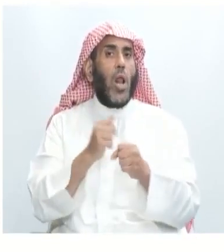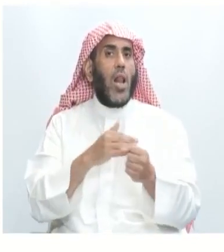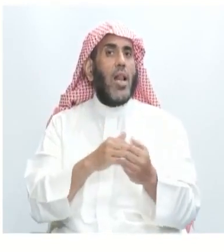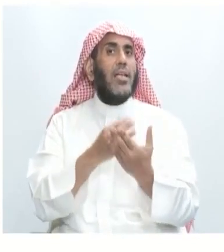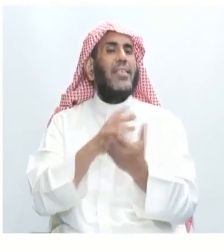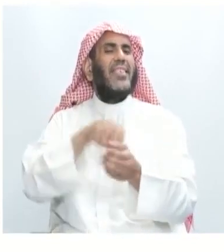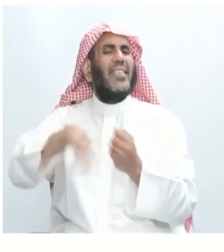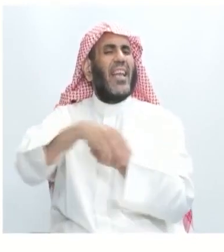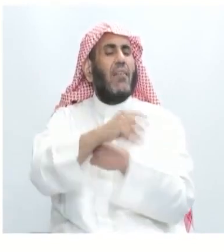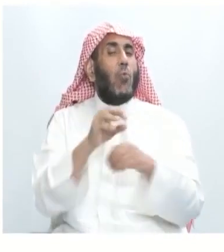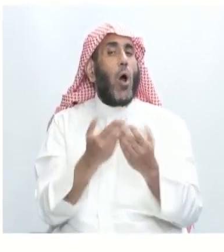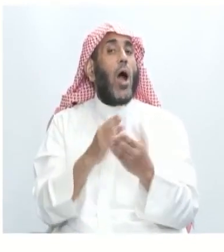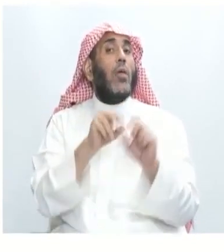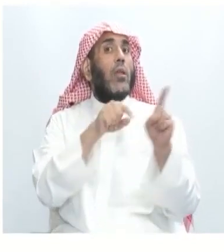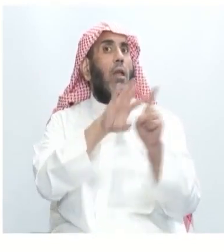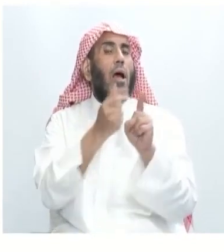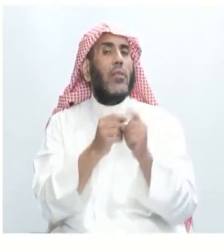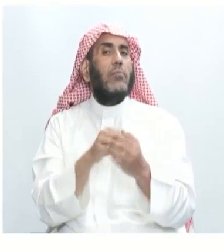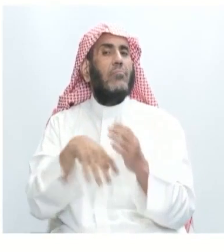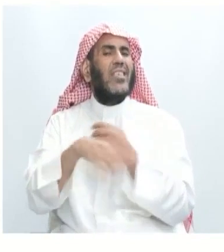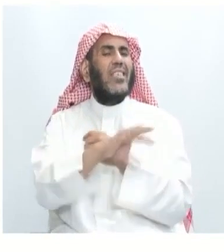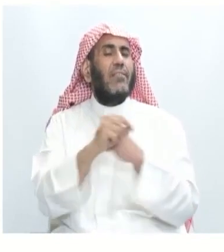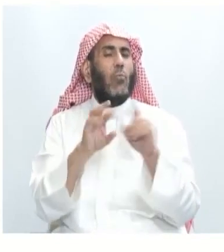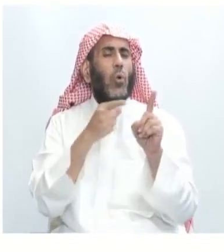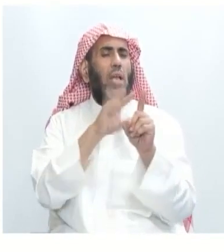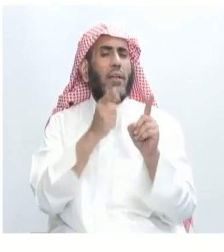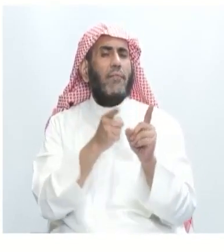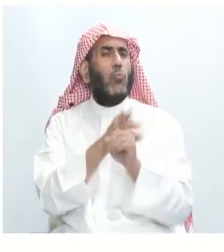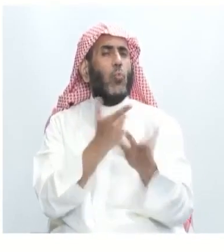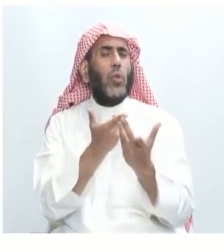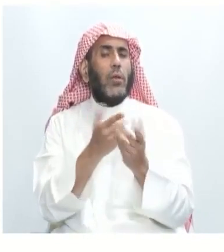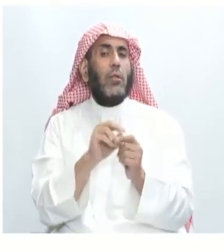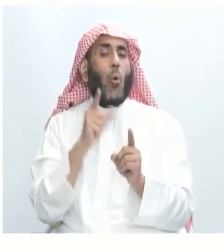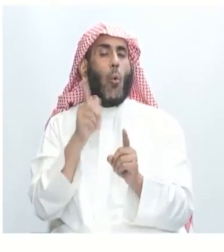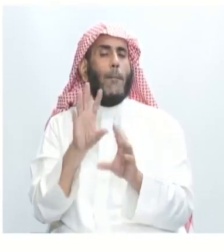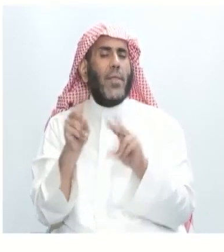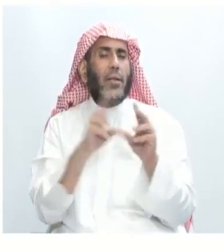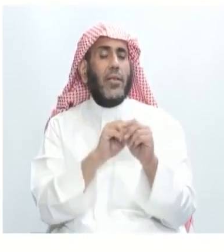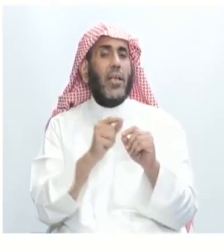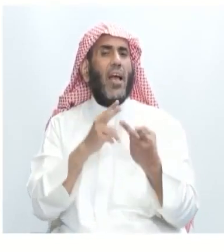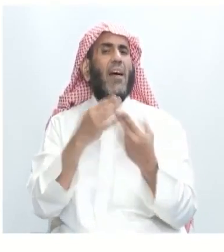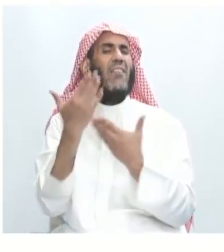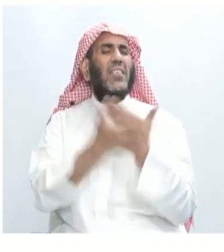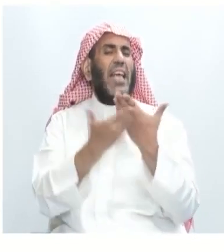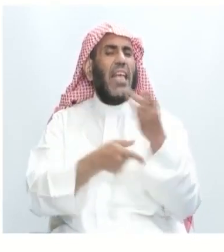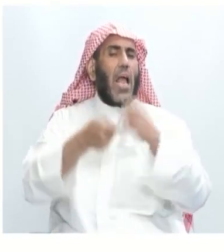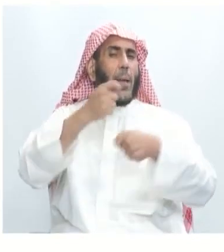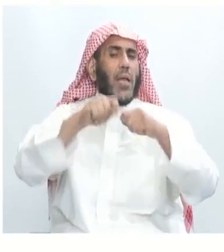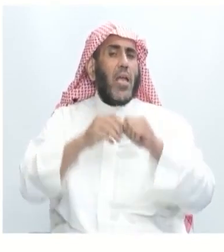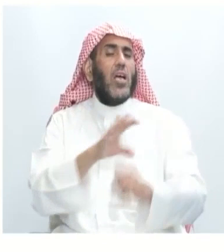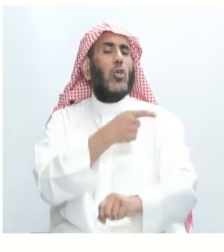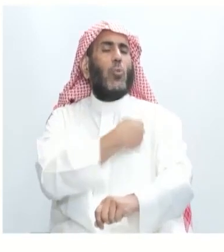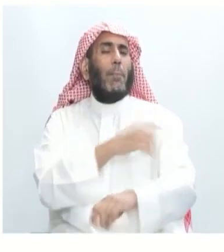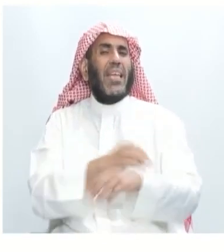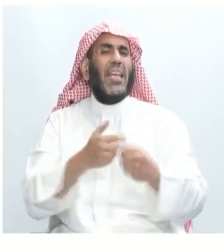وعرف هذه الظاهره تصنيف وتعريف الظاهره تقول مثلا هي فيزيائيه كيميائيه طبيه